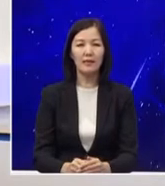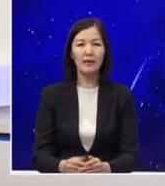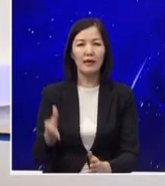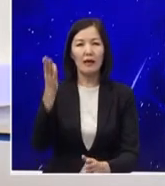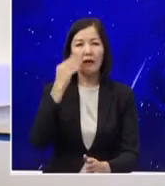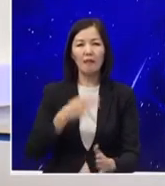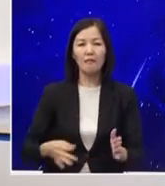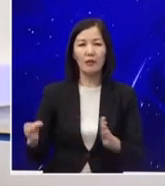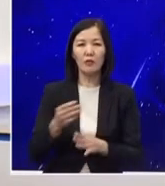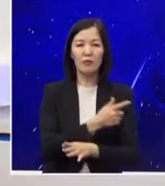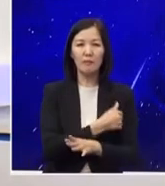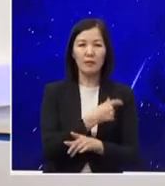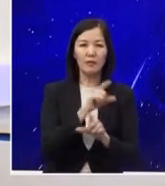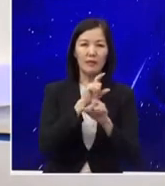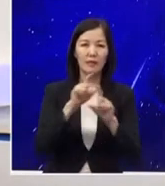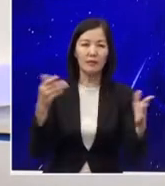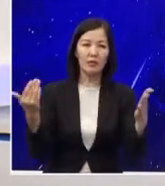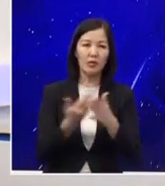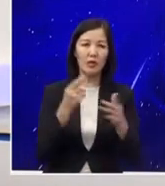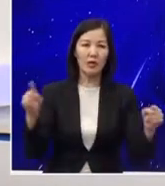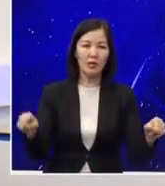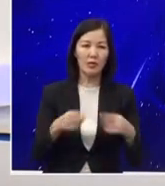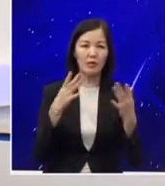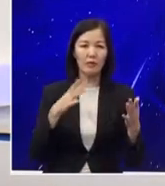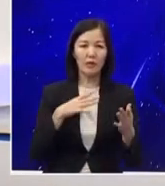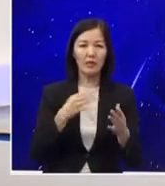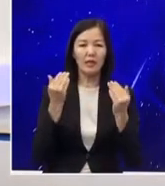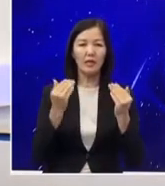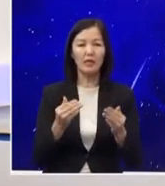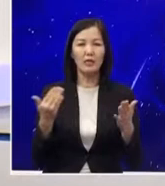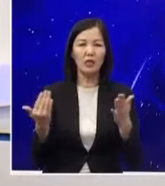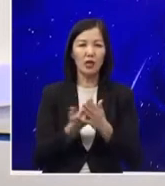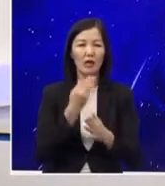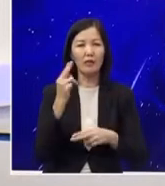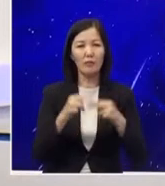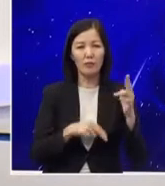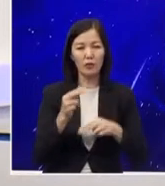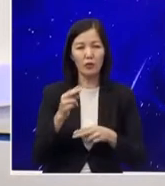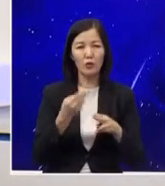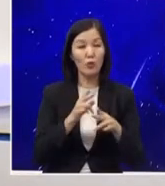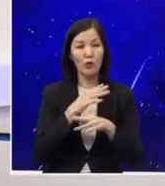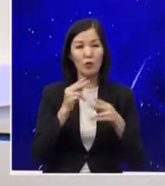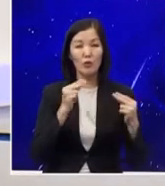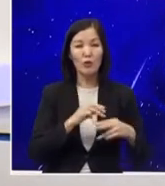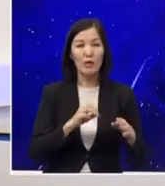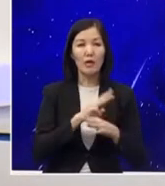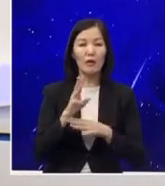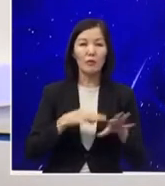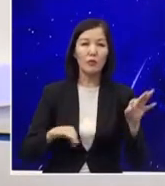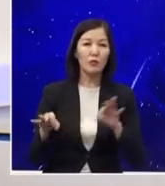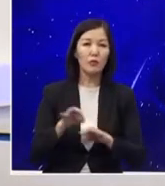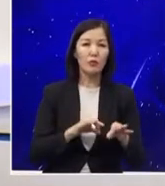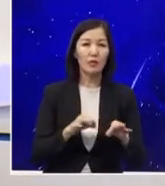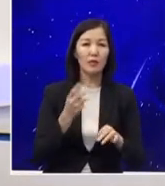Алматы облысында медициналық нысандар жаңғыртылып жатыр. Қатарында енді бой көтеретіндер де бар. Жұмыспен қамтудың жол картасы аясында